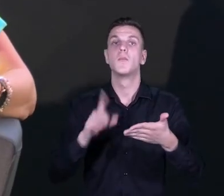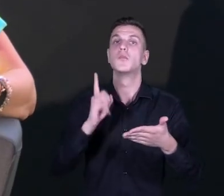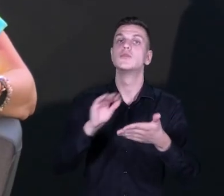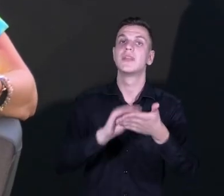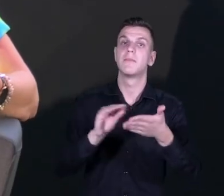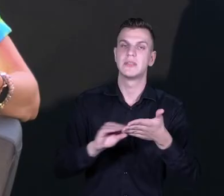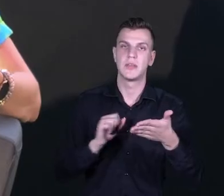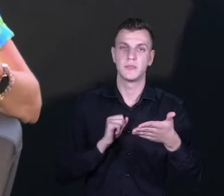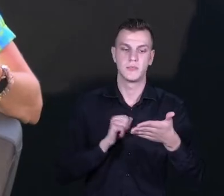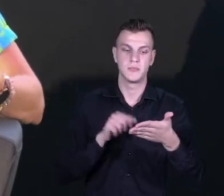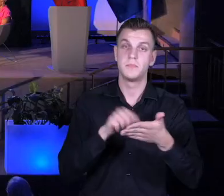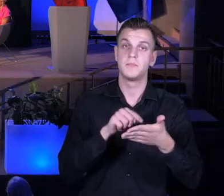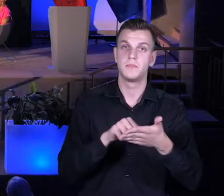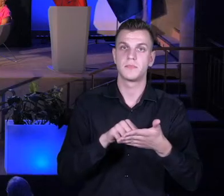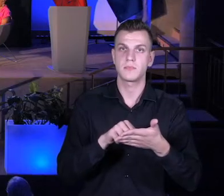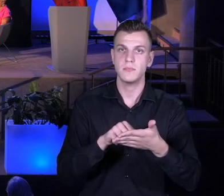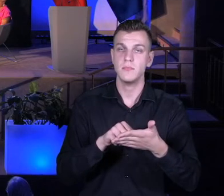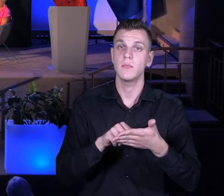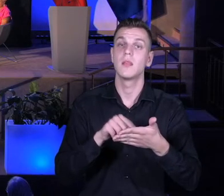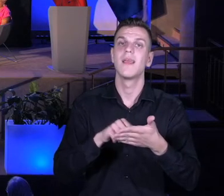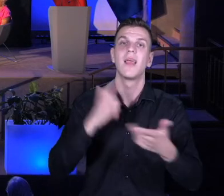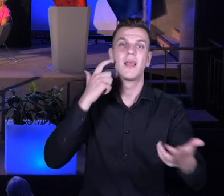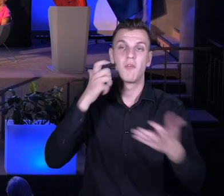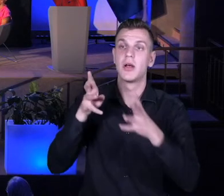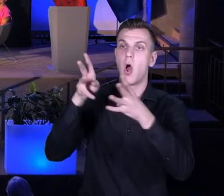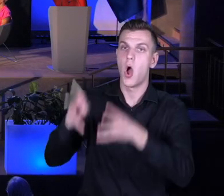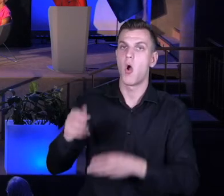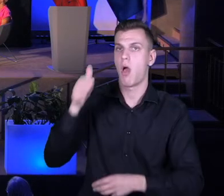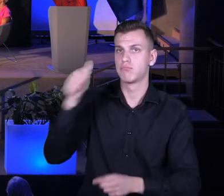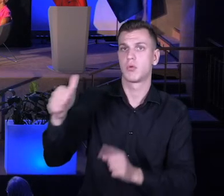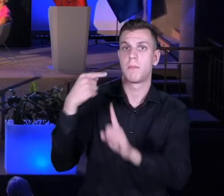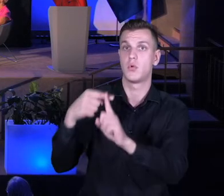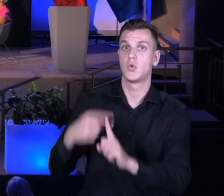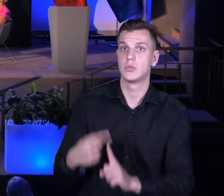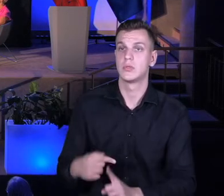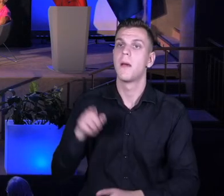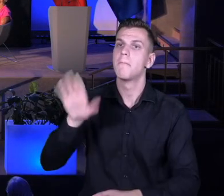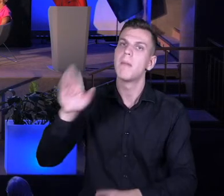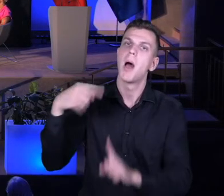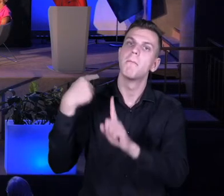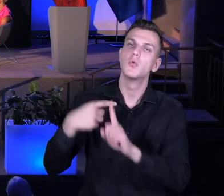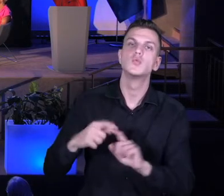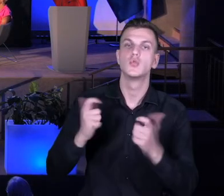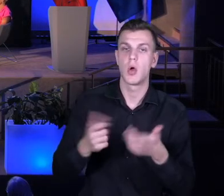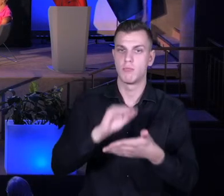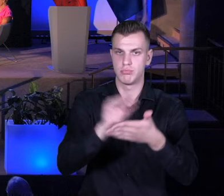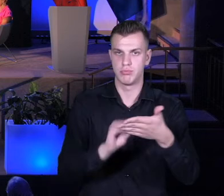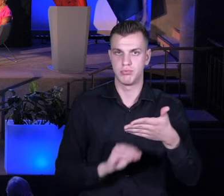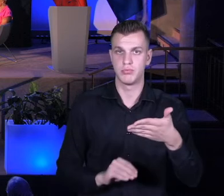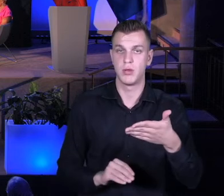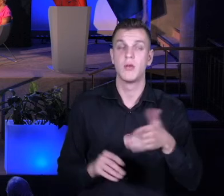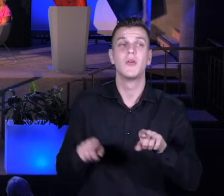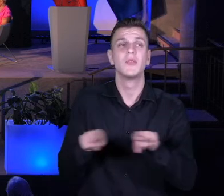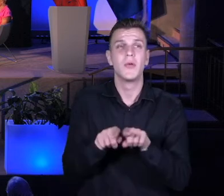napisali informację zwrotną, właśnie taką komplementującą, wskazującą na mocne strony ucznia, bo to było też dla mnie bardzo